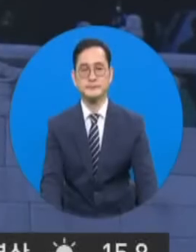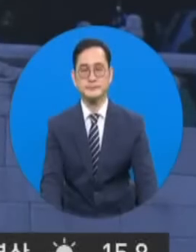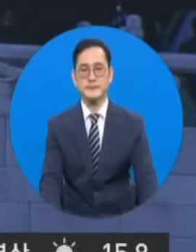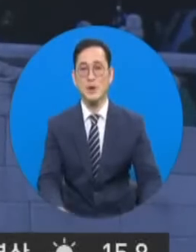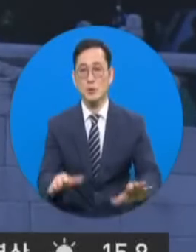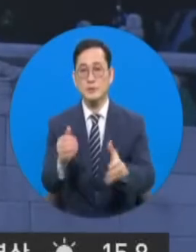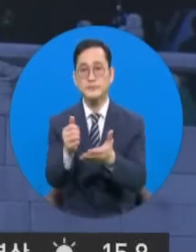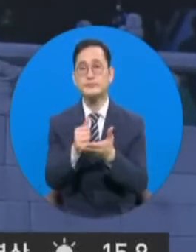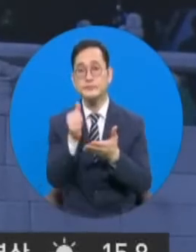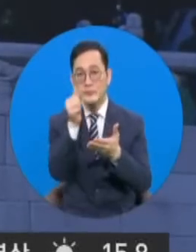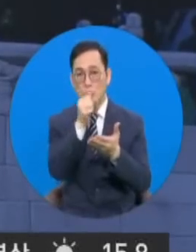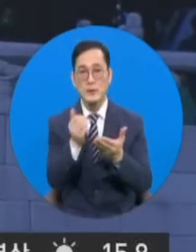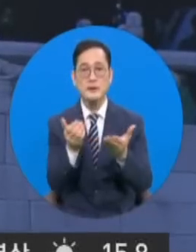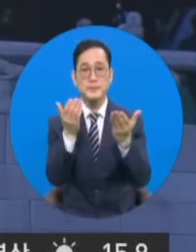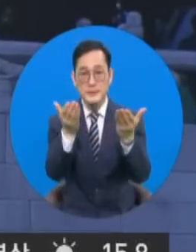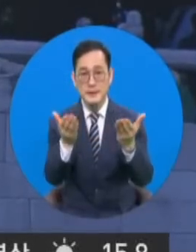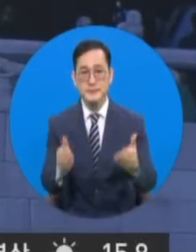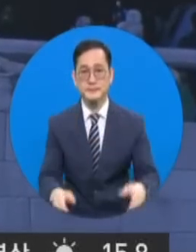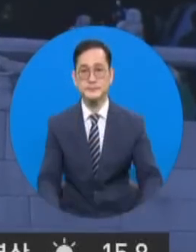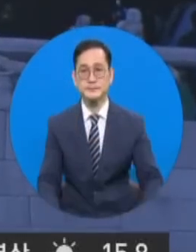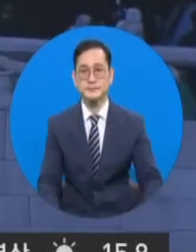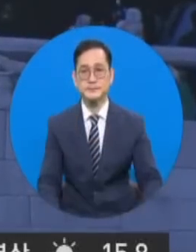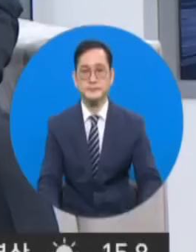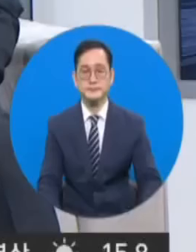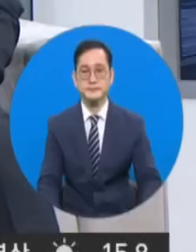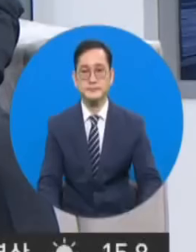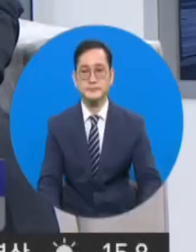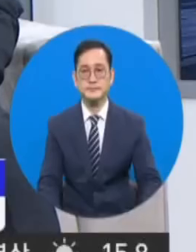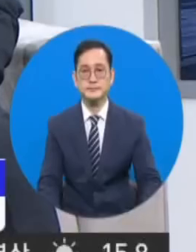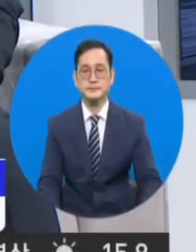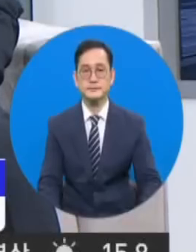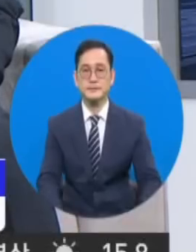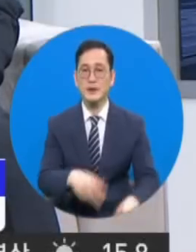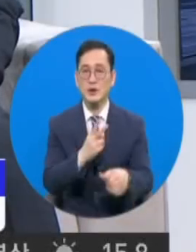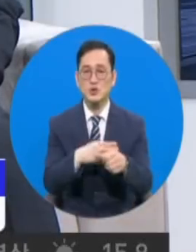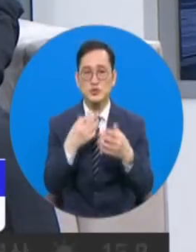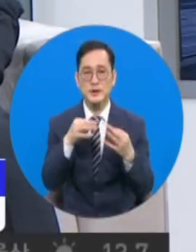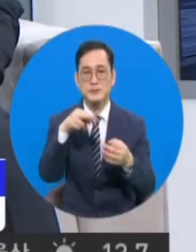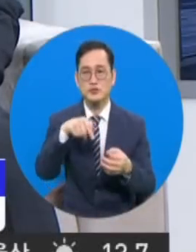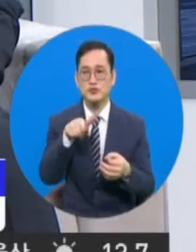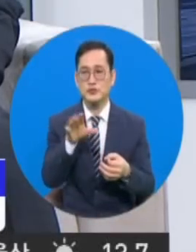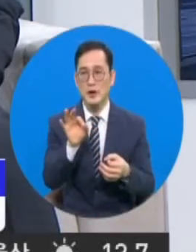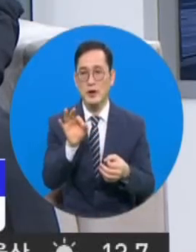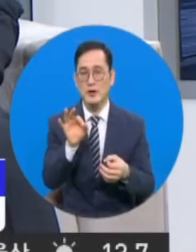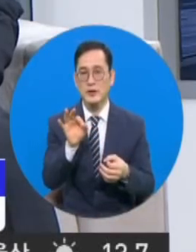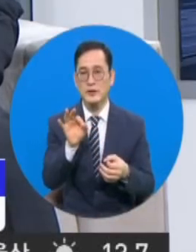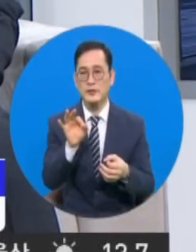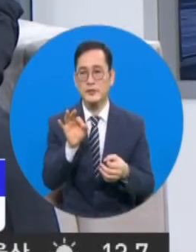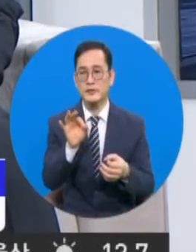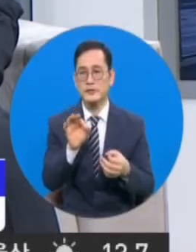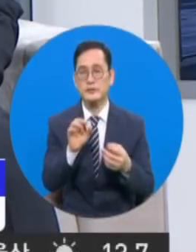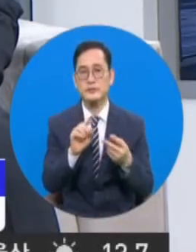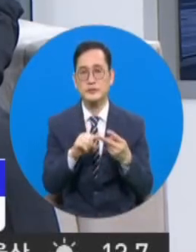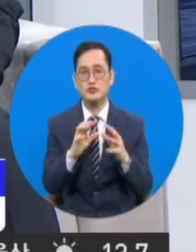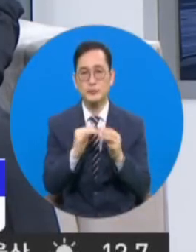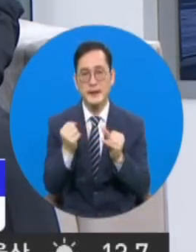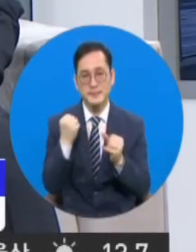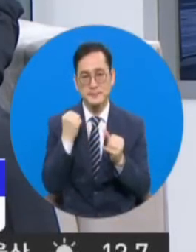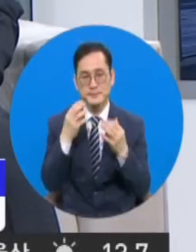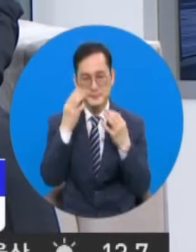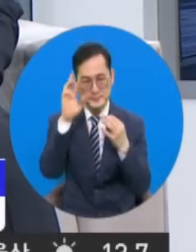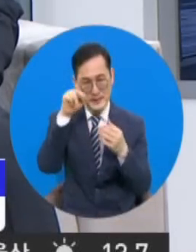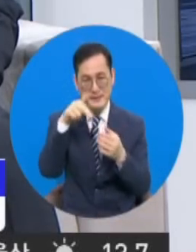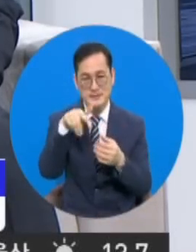오늘 아침 함께 하신 분들 소개해 드리겠습니다 언론인 출신 기자 출신의 한신대 김수경 교수 바르다 박선생 국민의